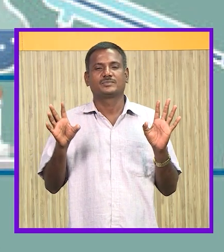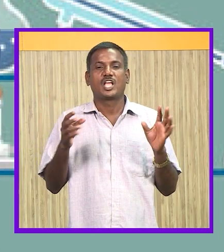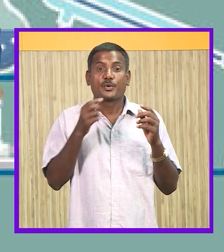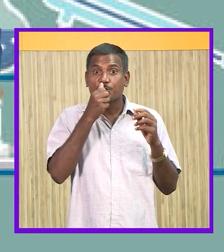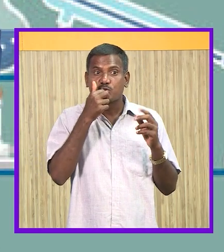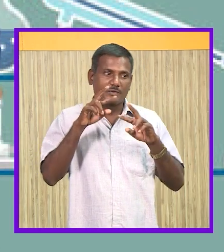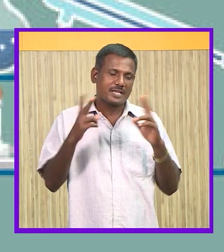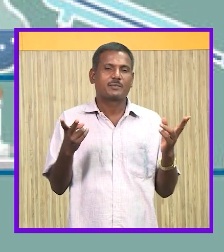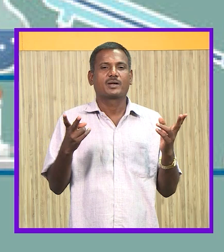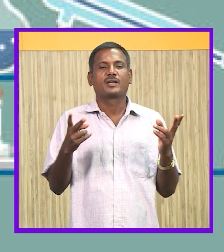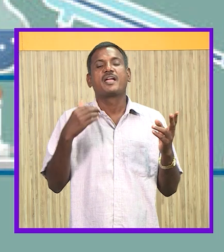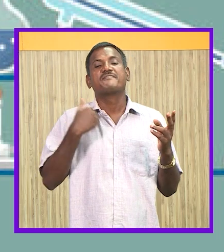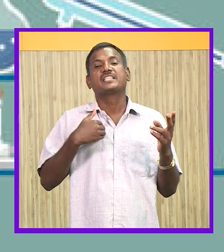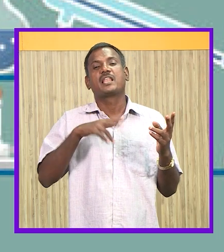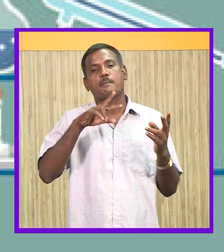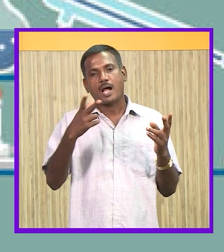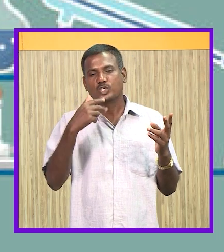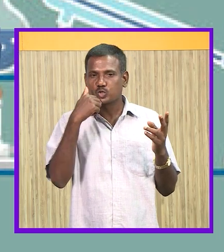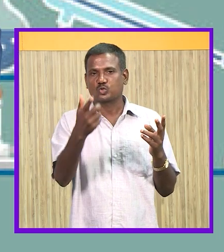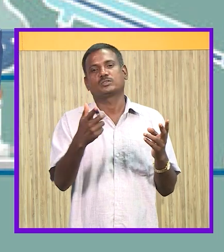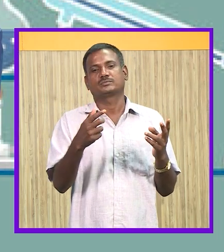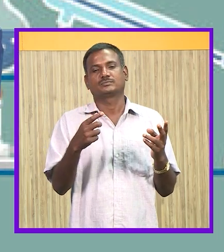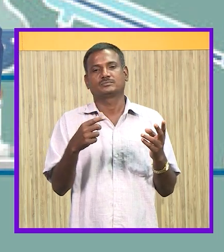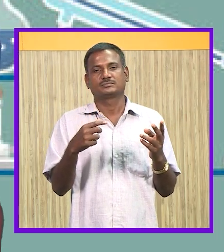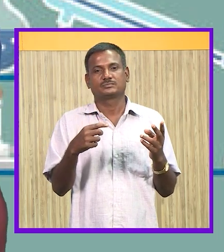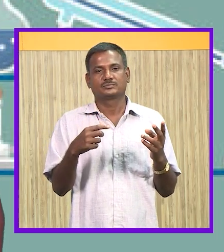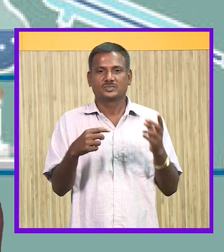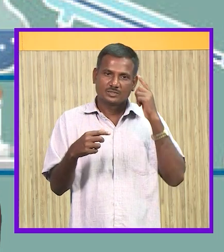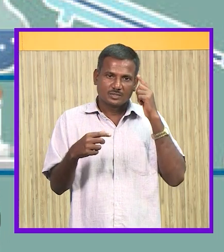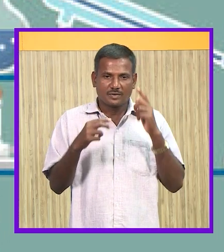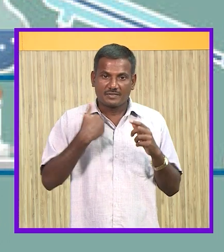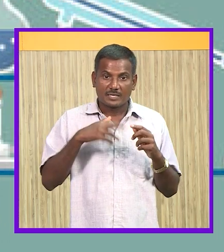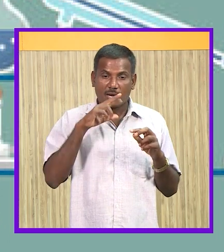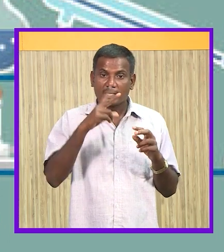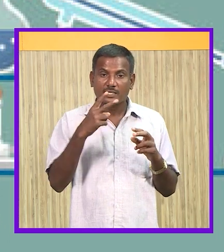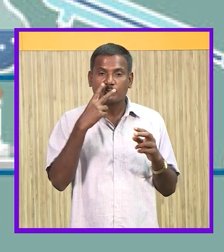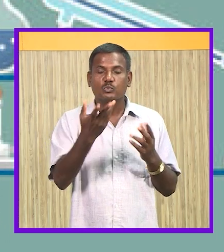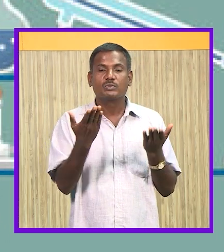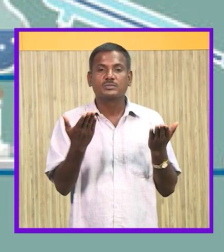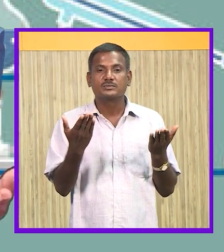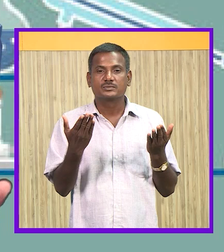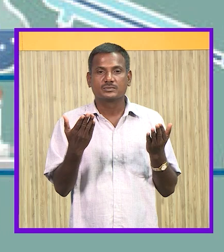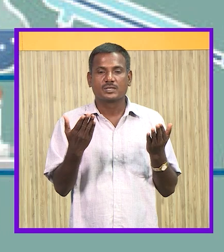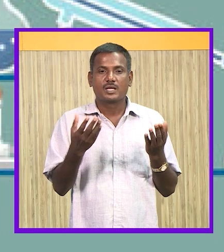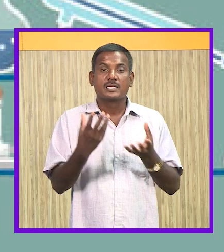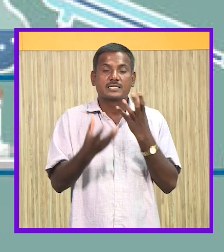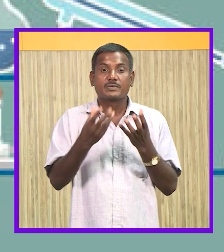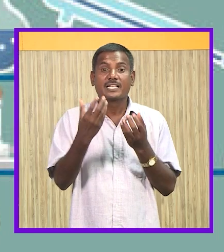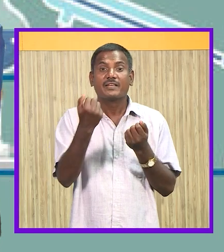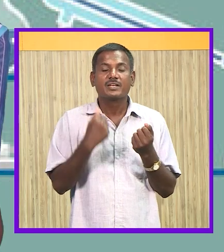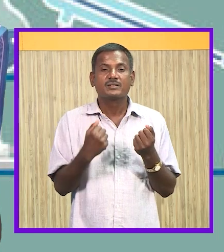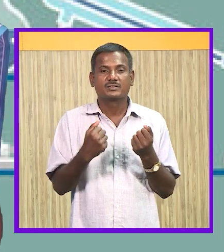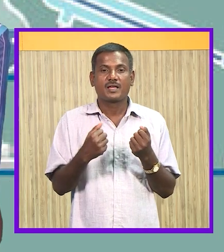சுவை வேறுபாடும் வேதியியல் மாற்றத்தால் ஏற்பட்டதே. அப்போ இங்கே வேதியியல் மாற்றம் எப்படி உருவாக்கப்பட்டிருக்கு, சமைக்கிறதுக்கு என்ன